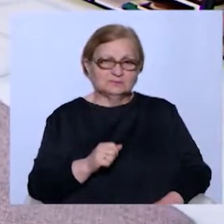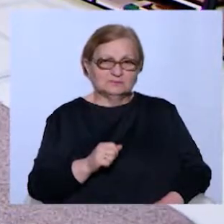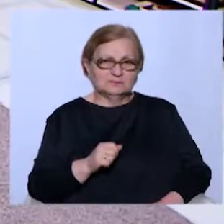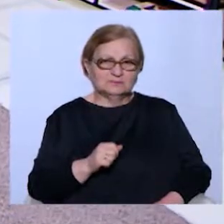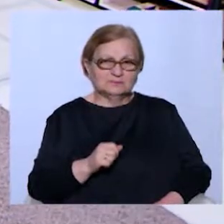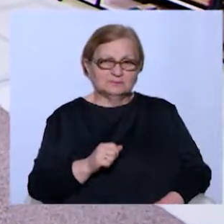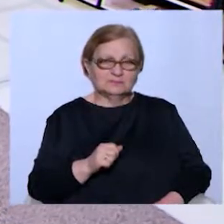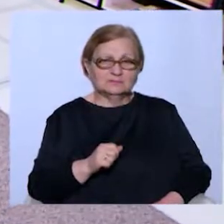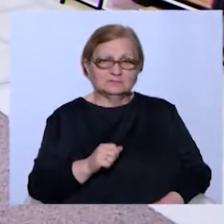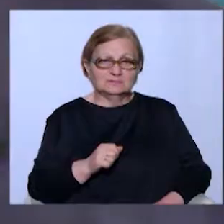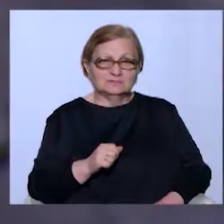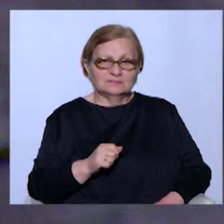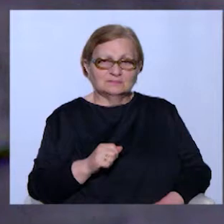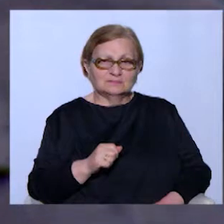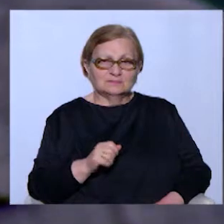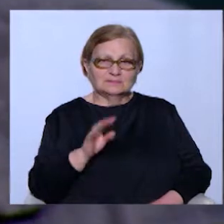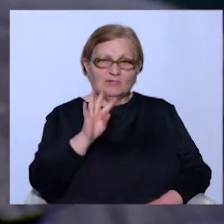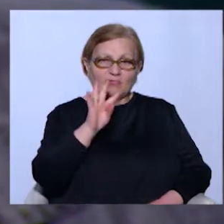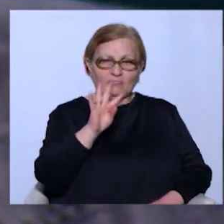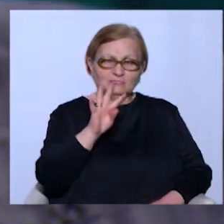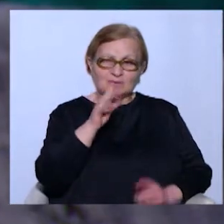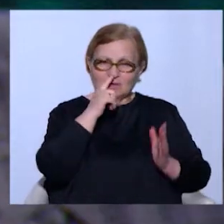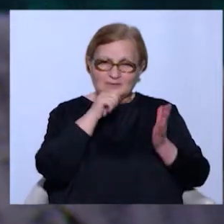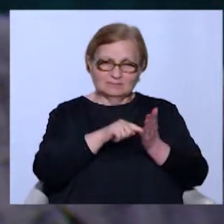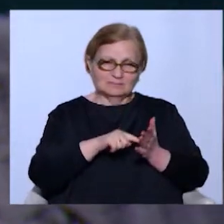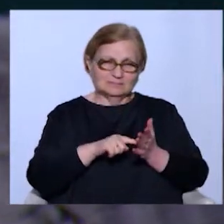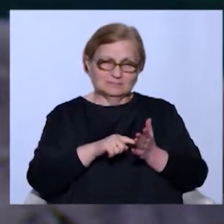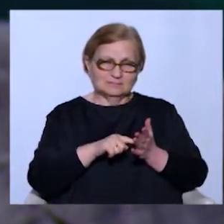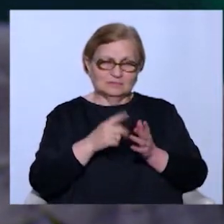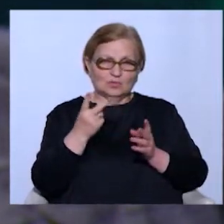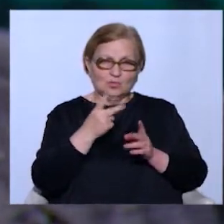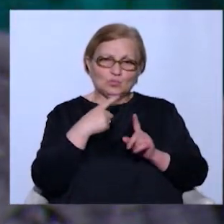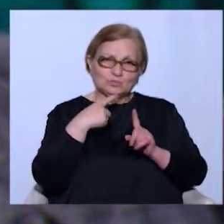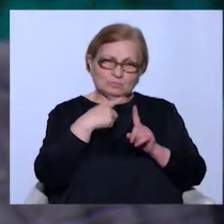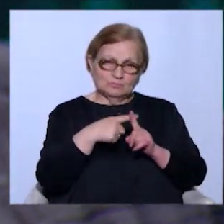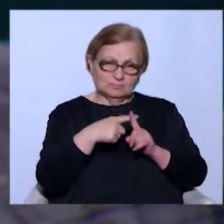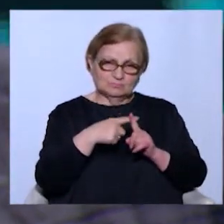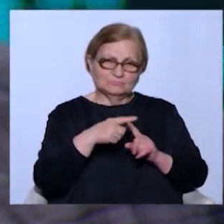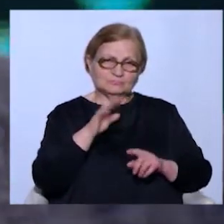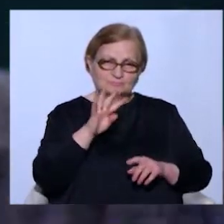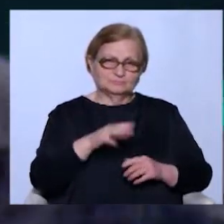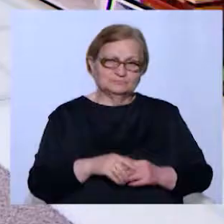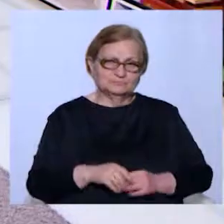აჰა, ახლა შეგვხვდა ოთხიანი. უნდა მივუმატოთ ოთხი.